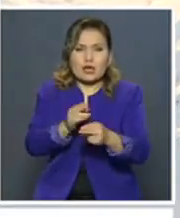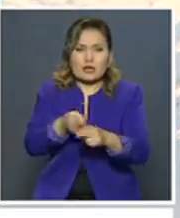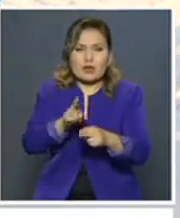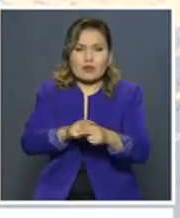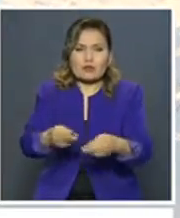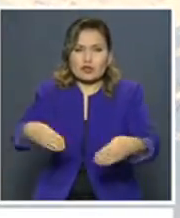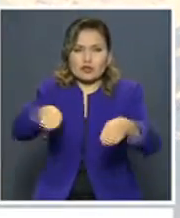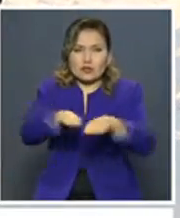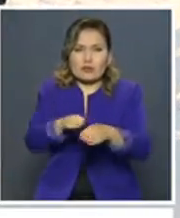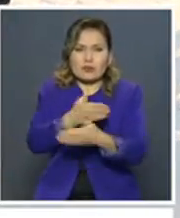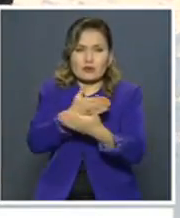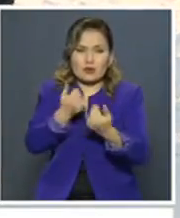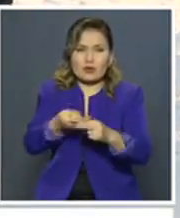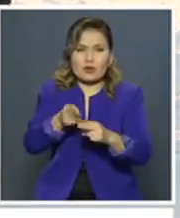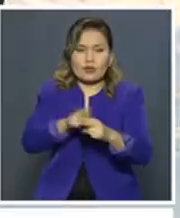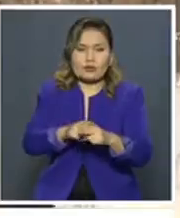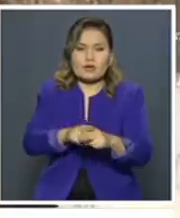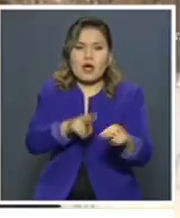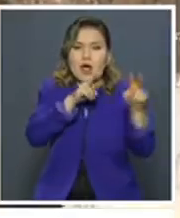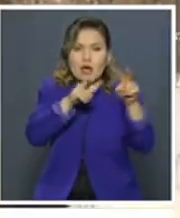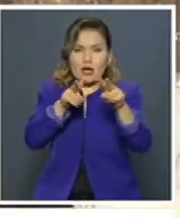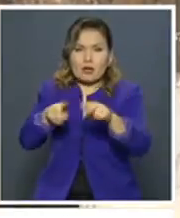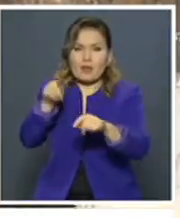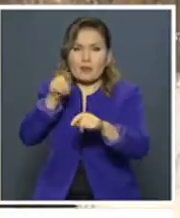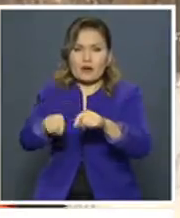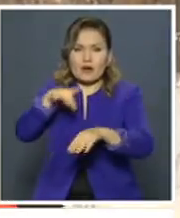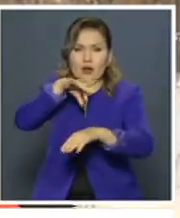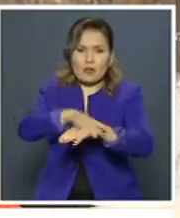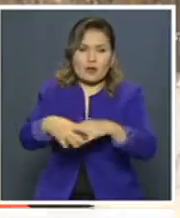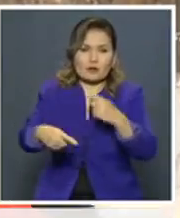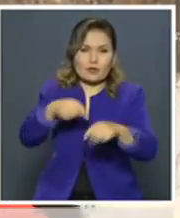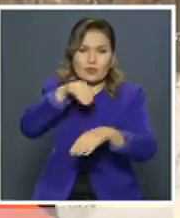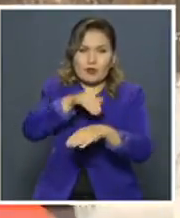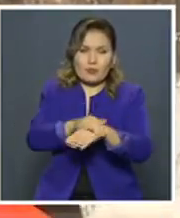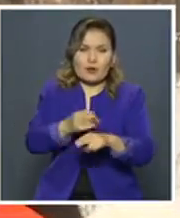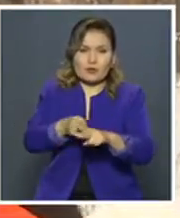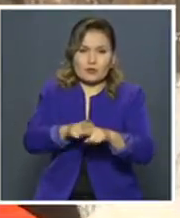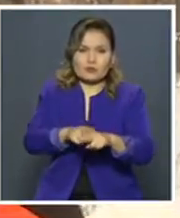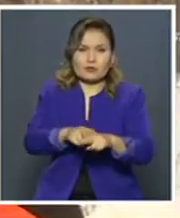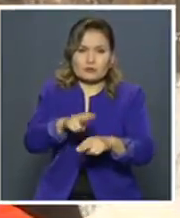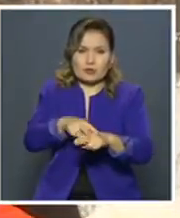сондайлар болды. Көшелерді аралап, анықтап, сол мәліметтердің барлығын әкімшілікке береміз.